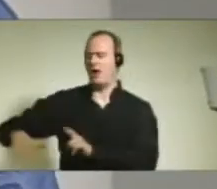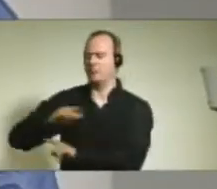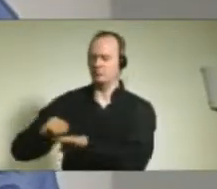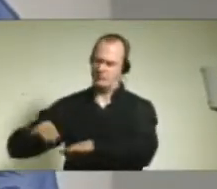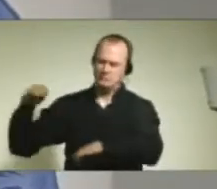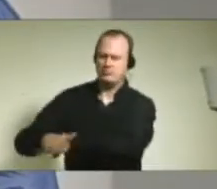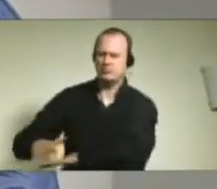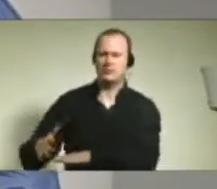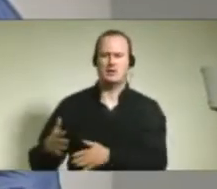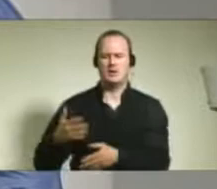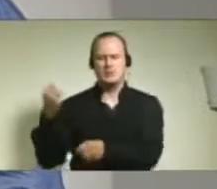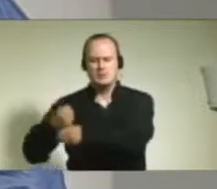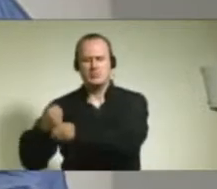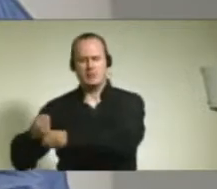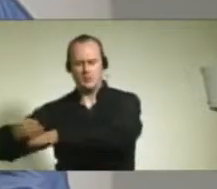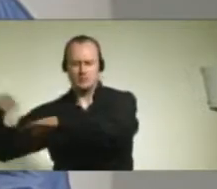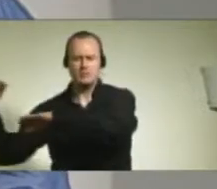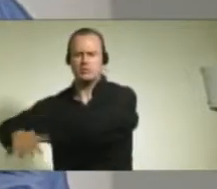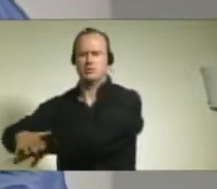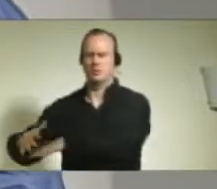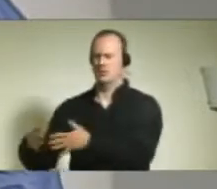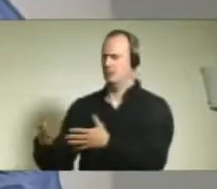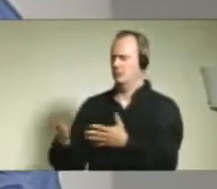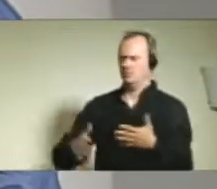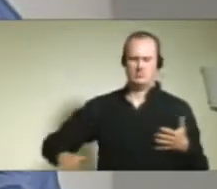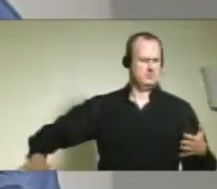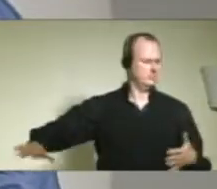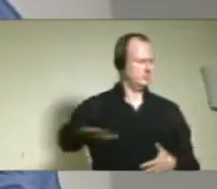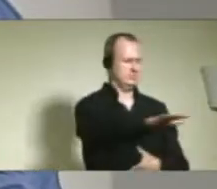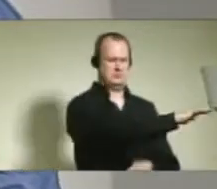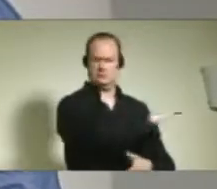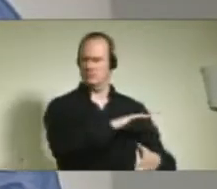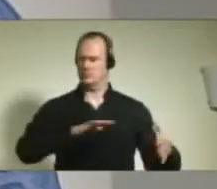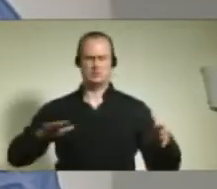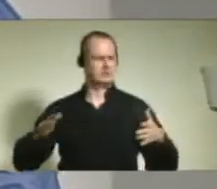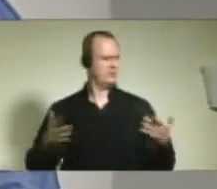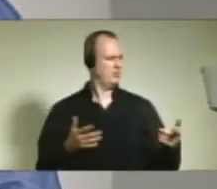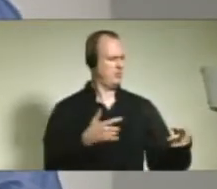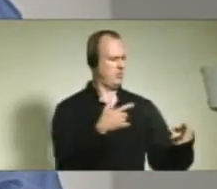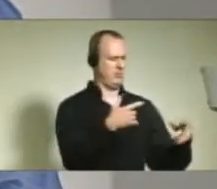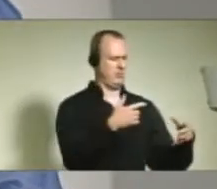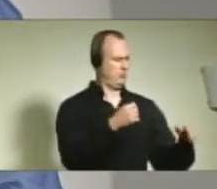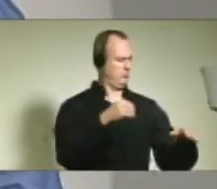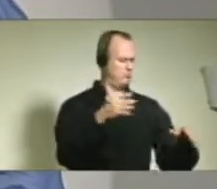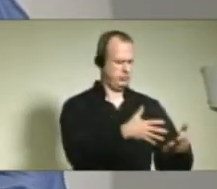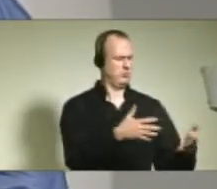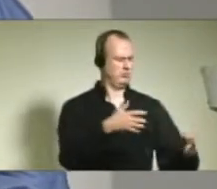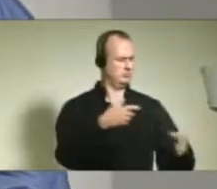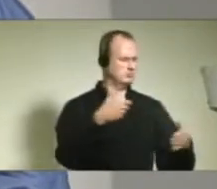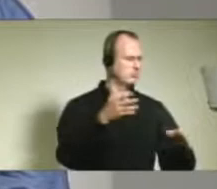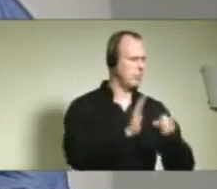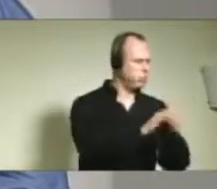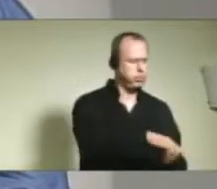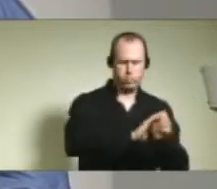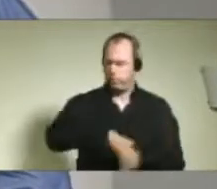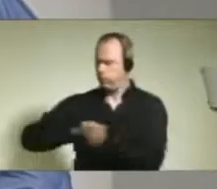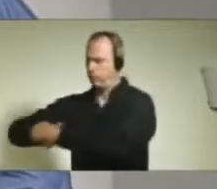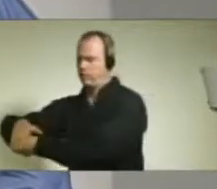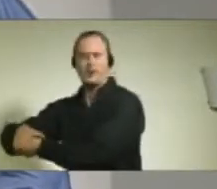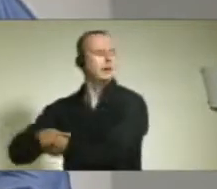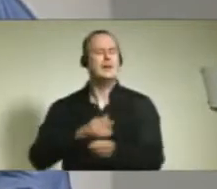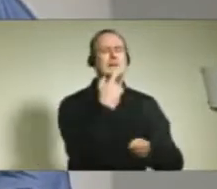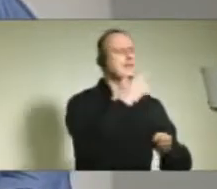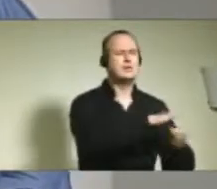etc. Donc, le point de convergence pour nous tous était que nous nous devions nous battre contre la puissance des